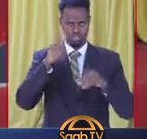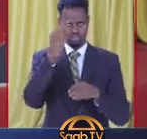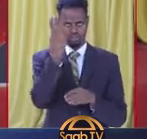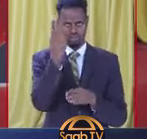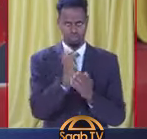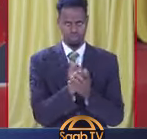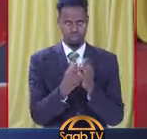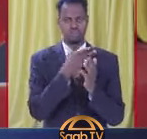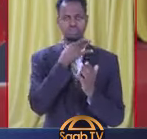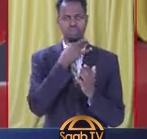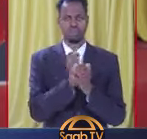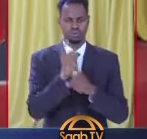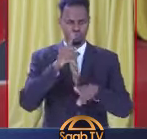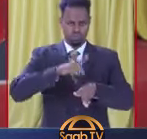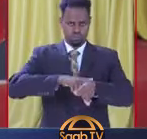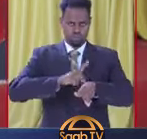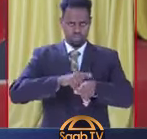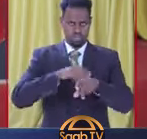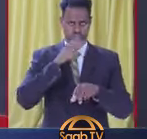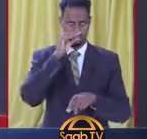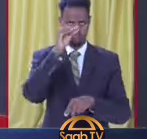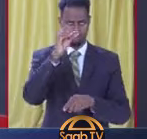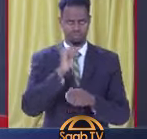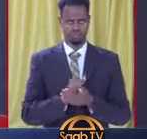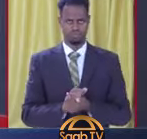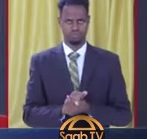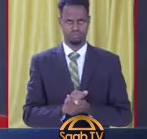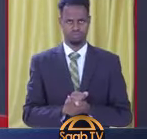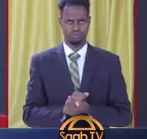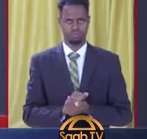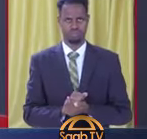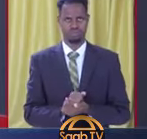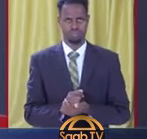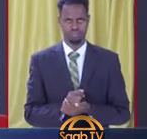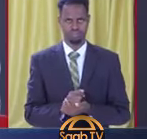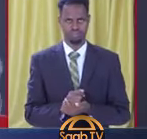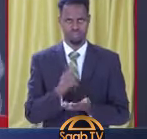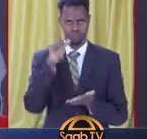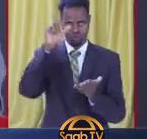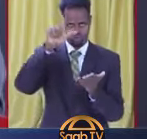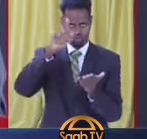xisbiyada mucaaradka doonaya muddadeedii in la sheego hadday ka dhab tahay